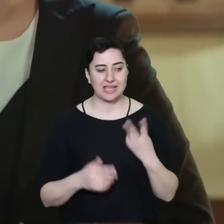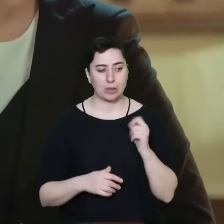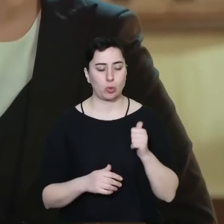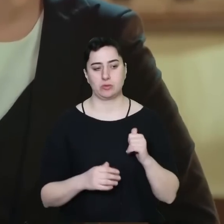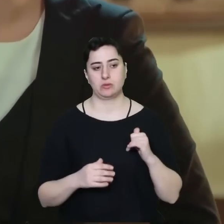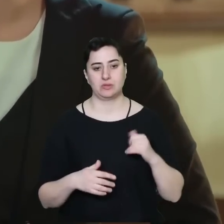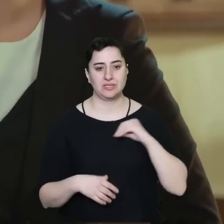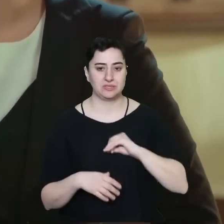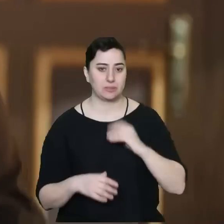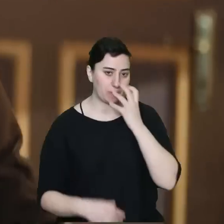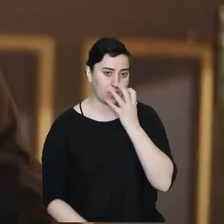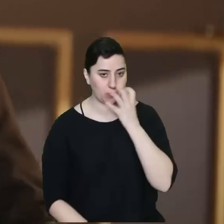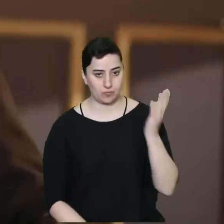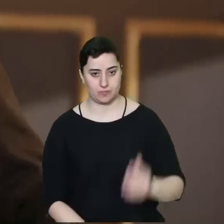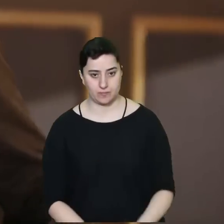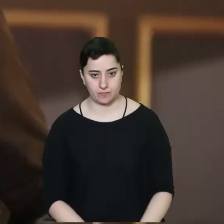başlamıştır.